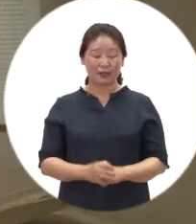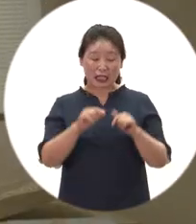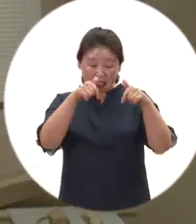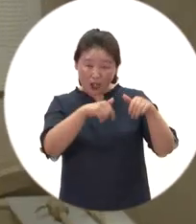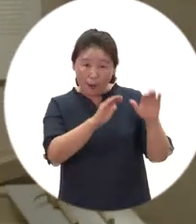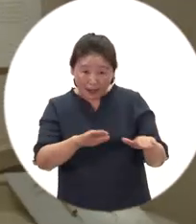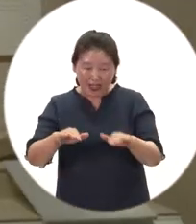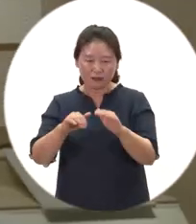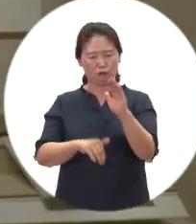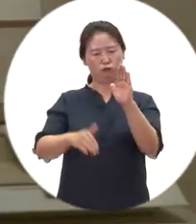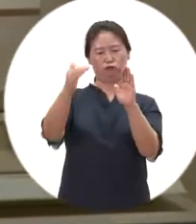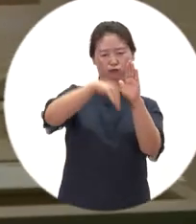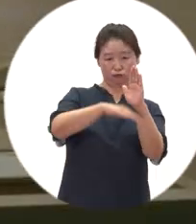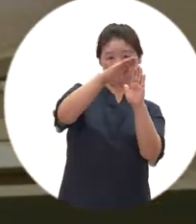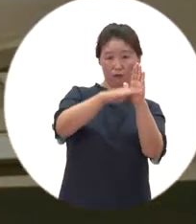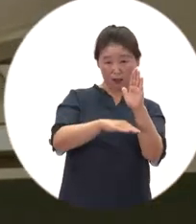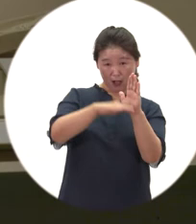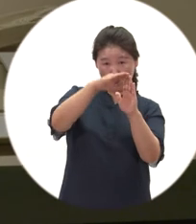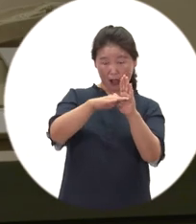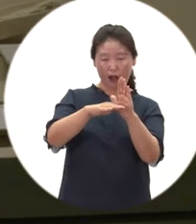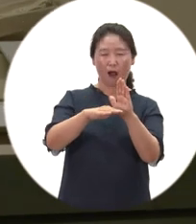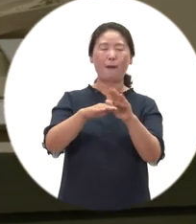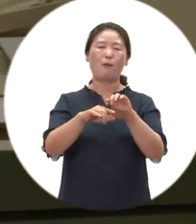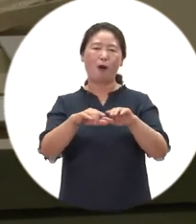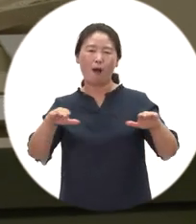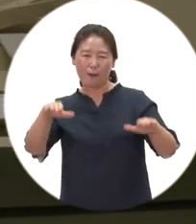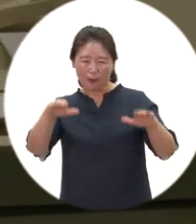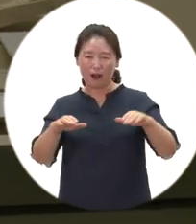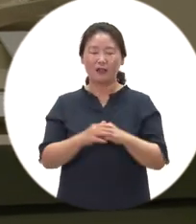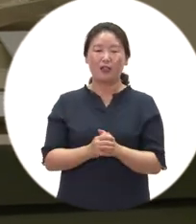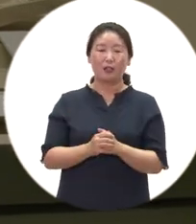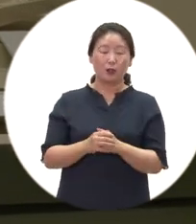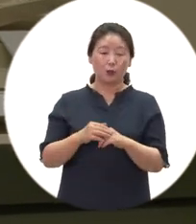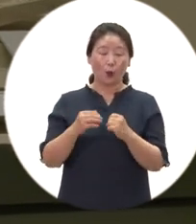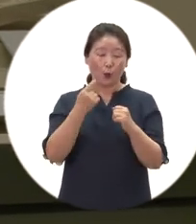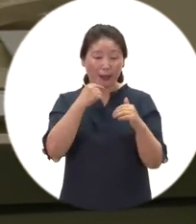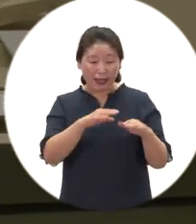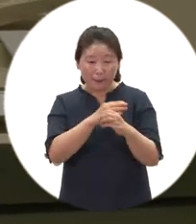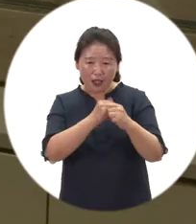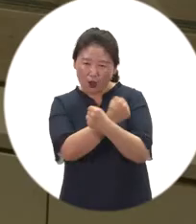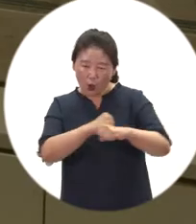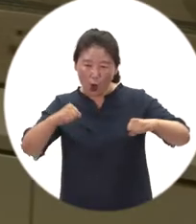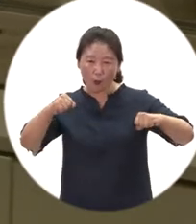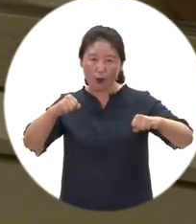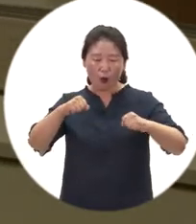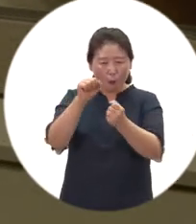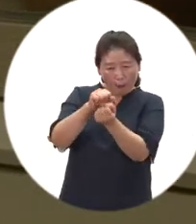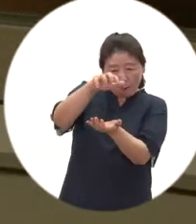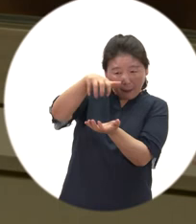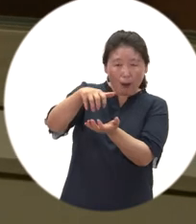한국에서에는 밀물과 썰물의 차이가 크고 갯벌이 매우 넓습니다. 갯벌에서 어패류를 잡는 것은 농사와